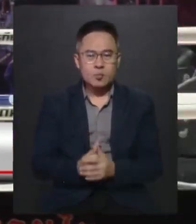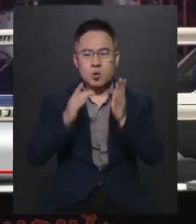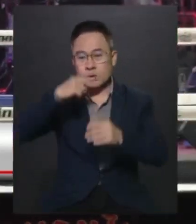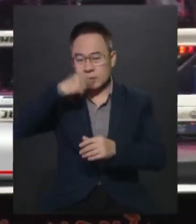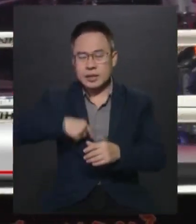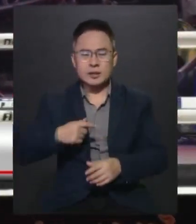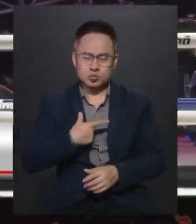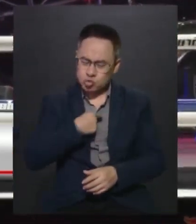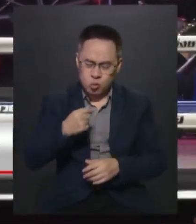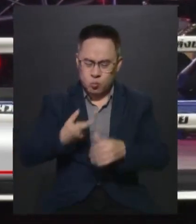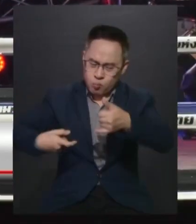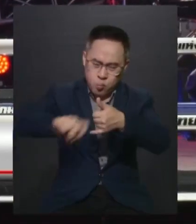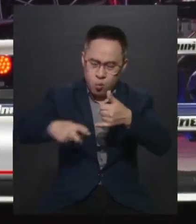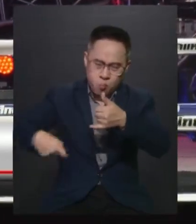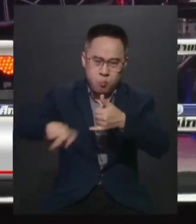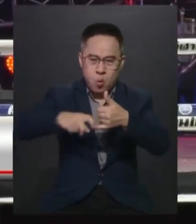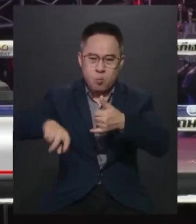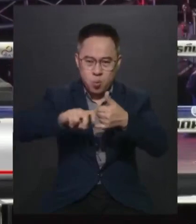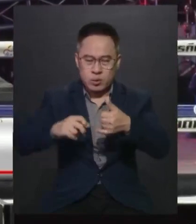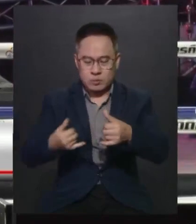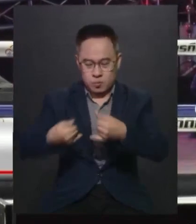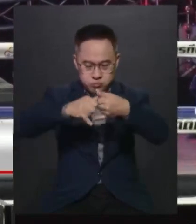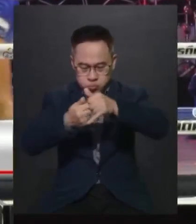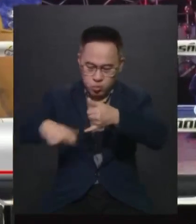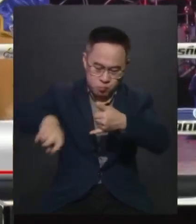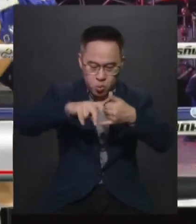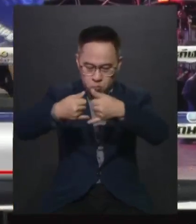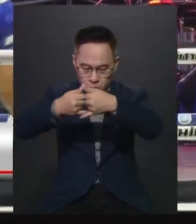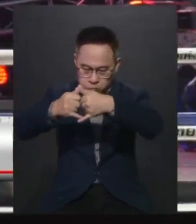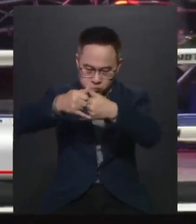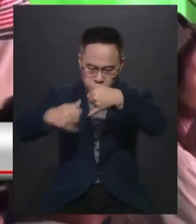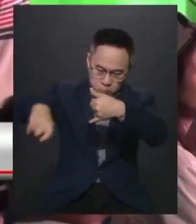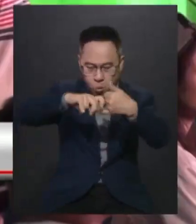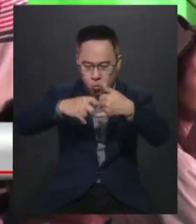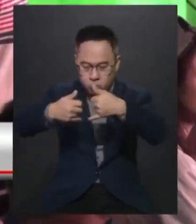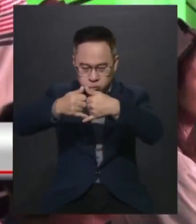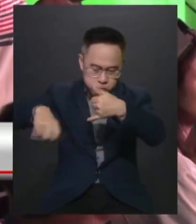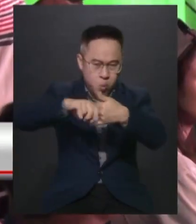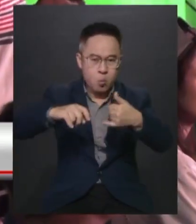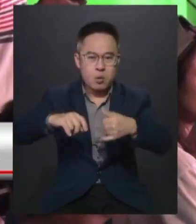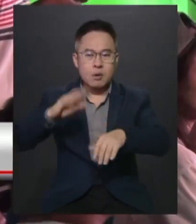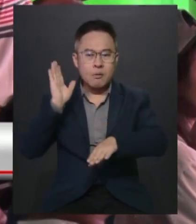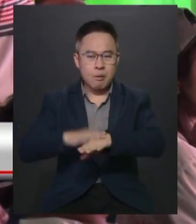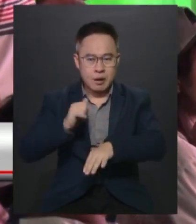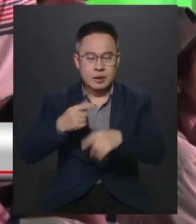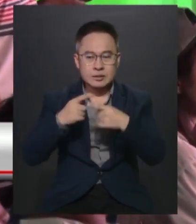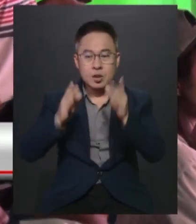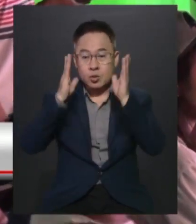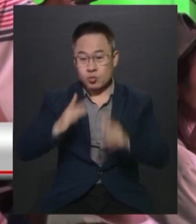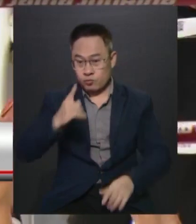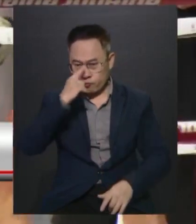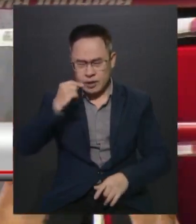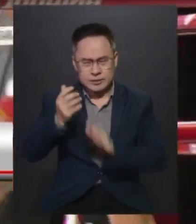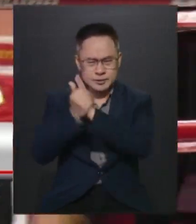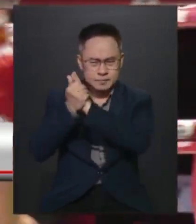ตะเภาแก้วอ่ะโดยเฉพาะการตีเข่าวงในเนี่ย เออ แล้วบางทีนักชกต่างชาติเนี่ยถ้าเกิดว่ายังไม่นิ่งพอน